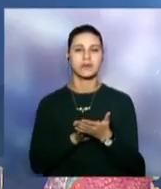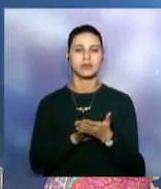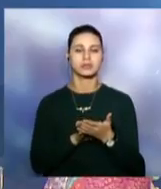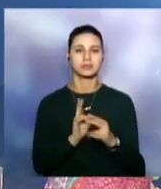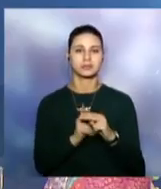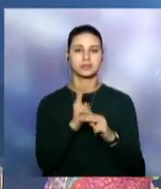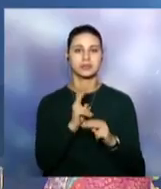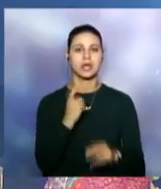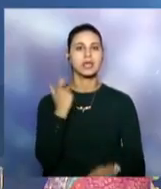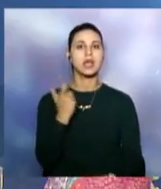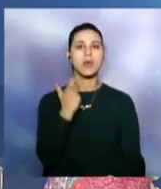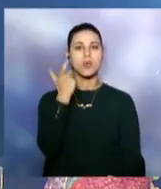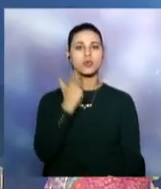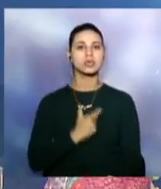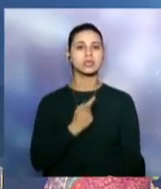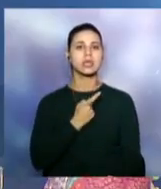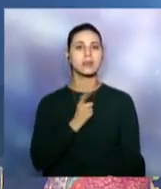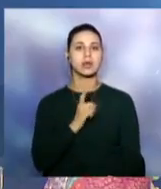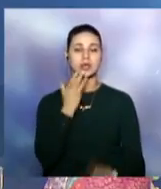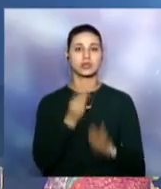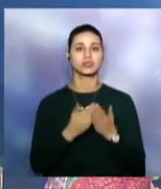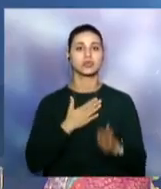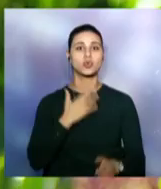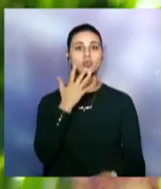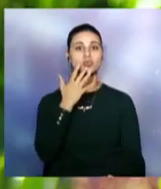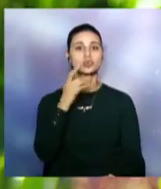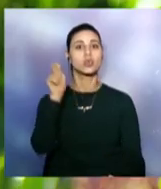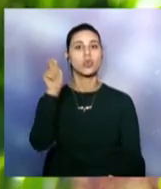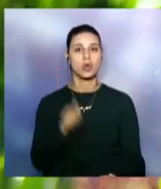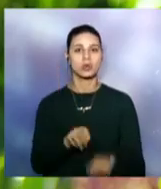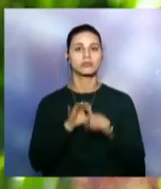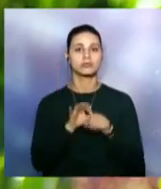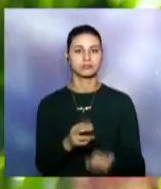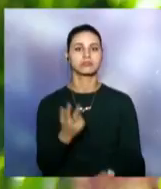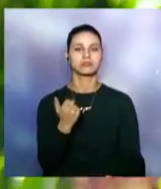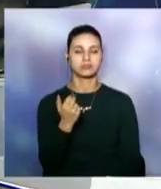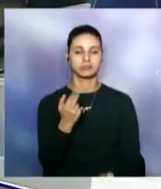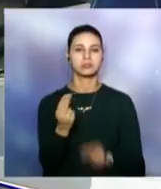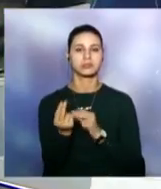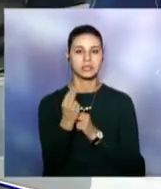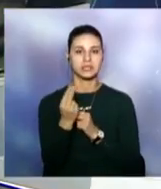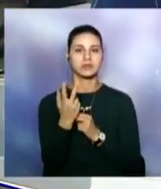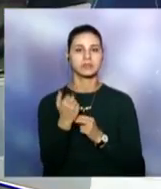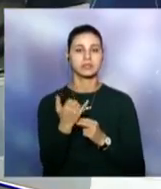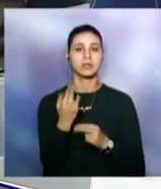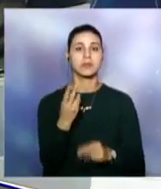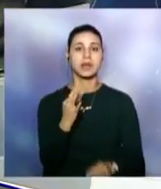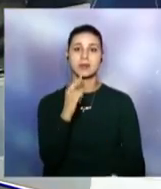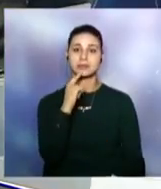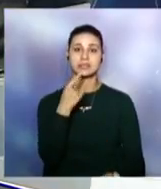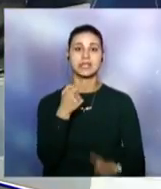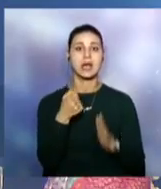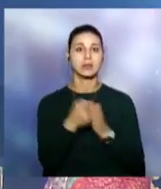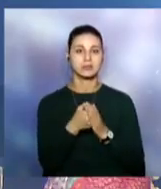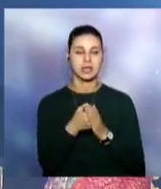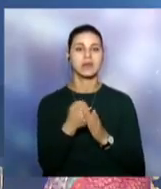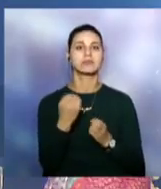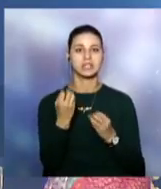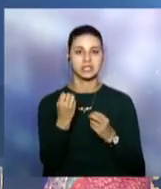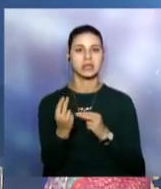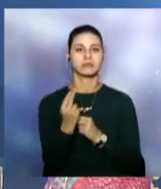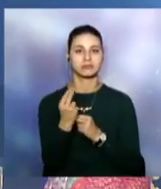გაგაწყვეტინოთ, დამოუკიდებლად ნიშნავს იმას, რომ ჩვენი უცხოელი კოლეგები მონაწილეობენ ამ ოპერაციებში, თუმცა წლამდე ასაკის ბავშვებში ჯერ